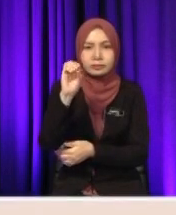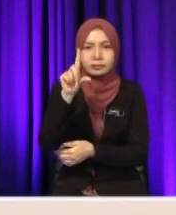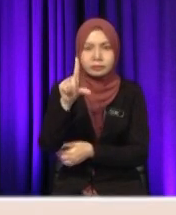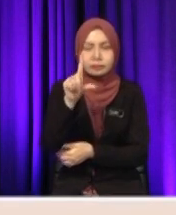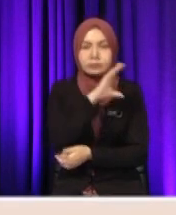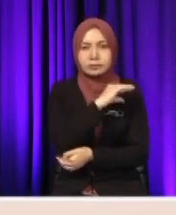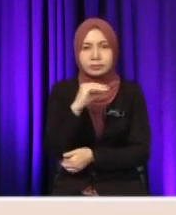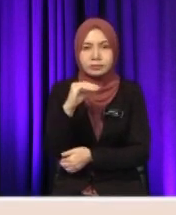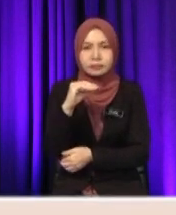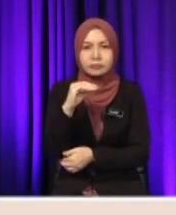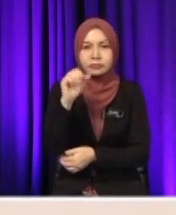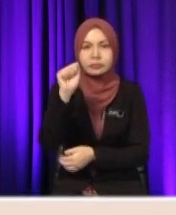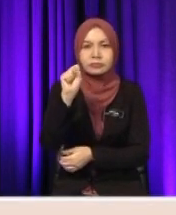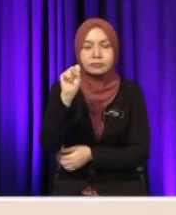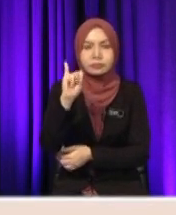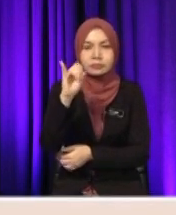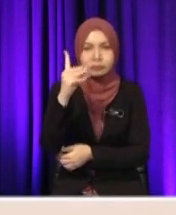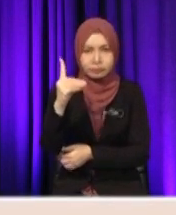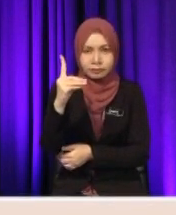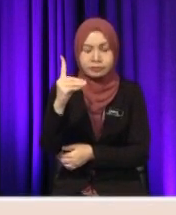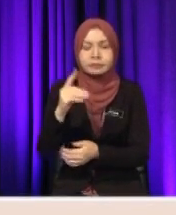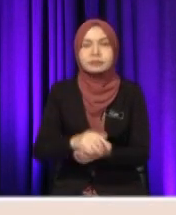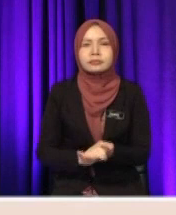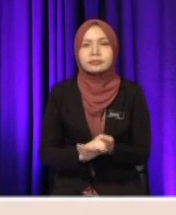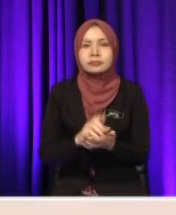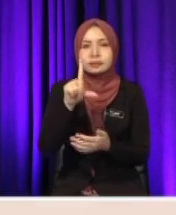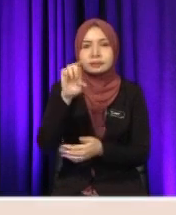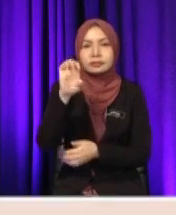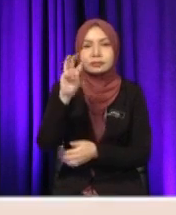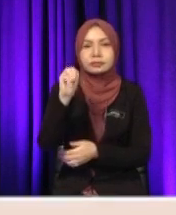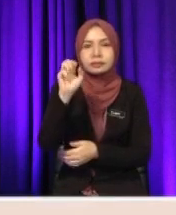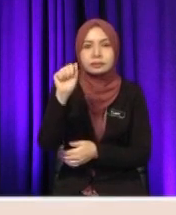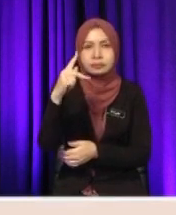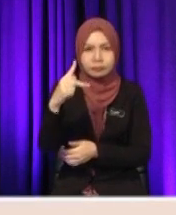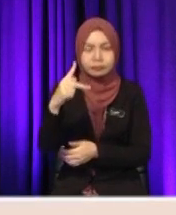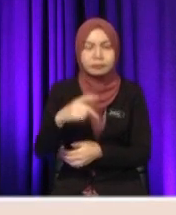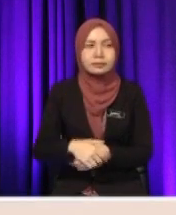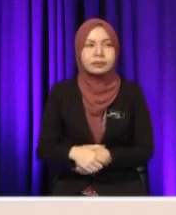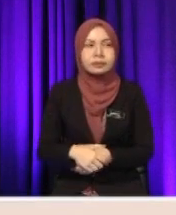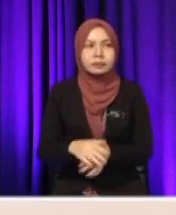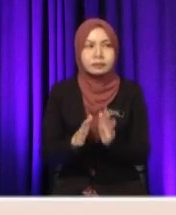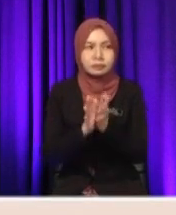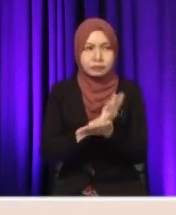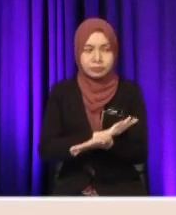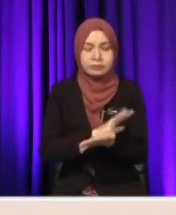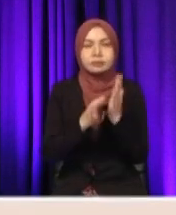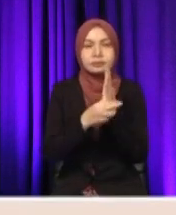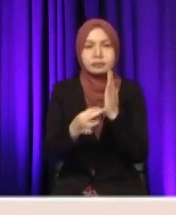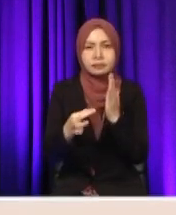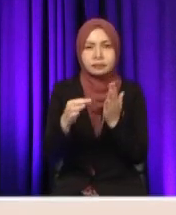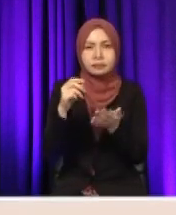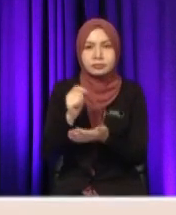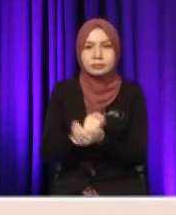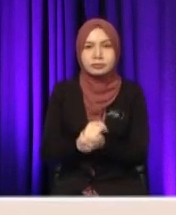terdiri daripada dua bahagian ini adalah merupakan komponen yang paling utama. Di mana minyak sawit ini terdiri